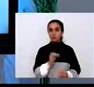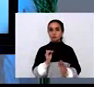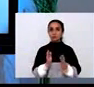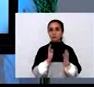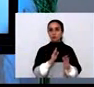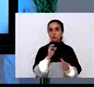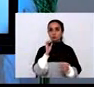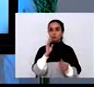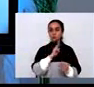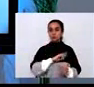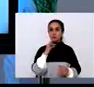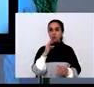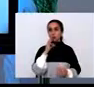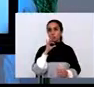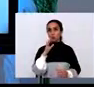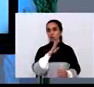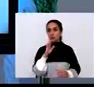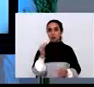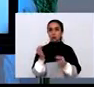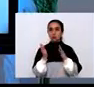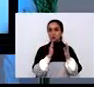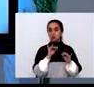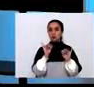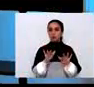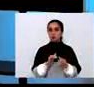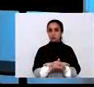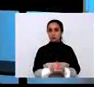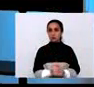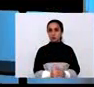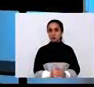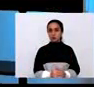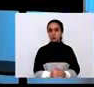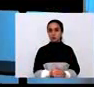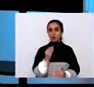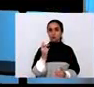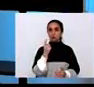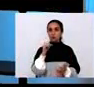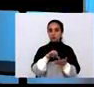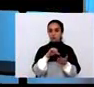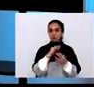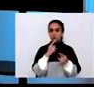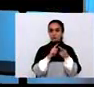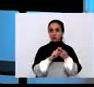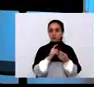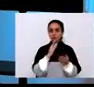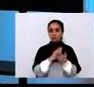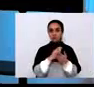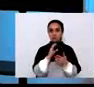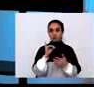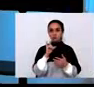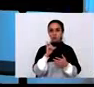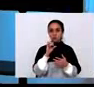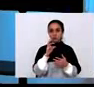Откладывай безделье, но не откладывай дела. Однородные члены предложения, связаны противительными